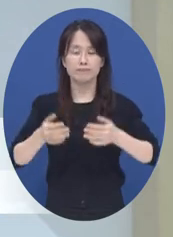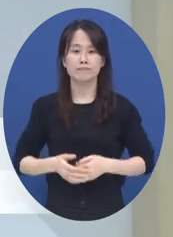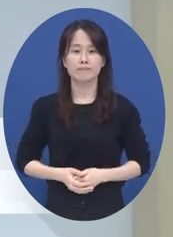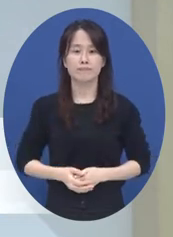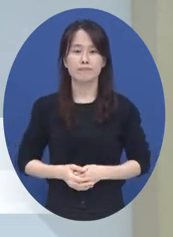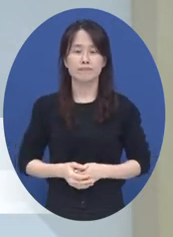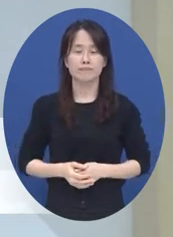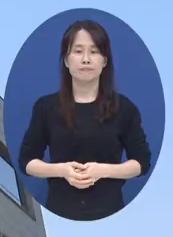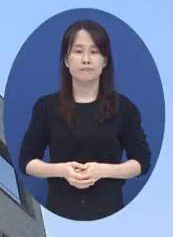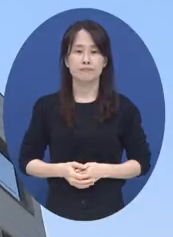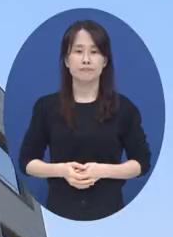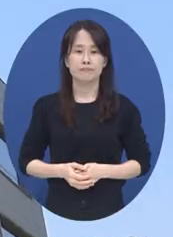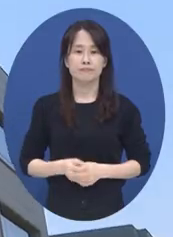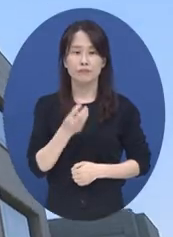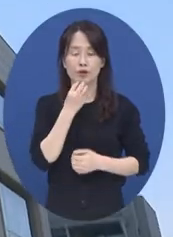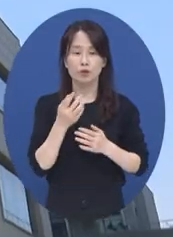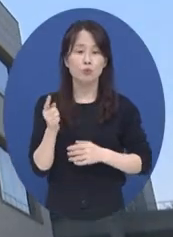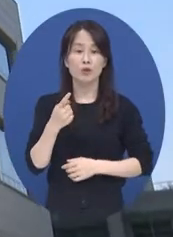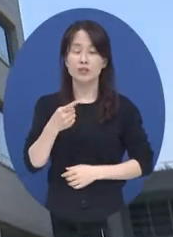기자입니다.